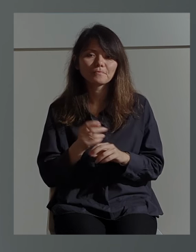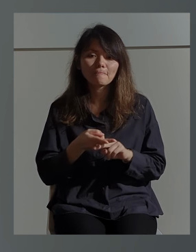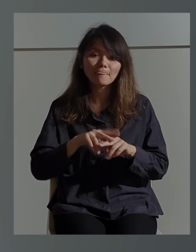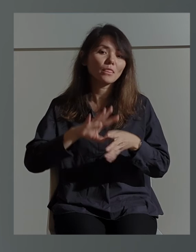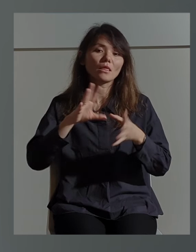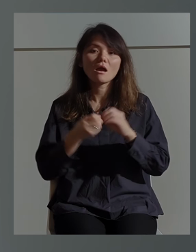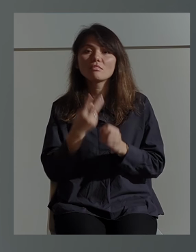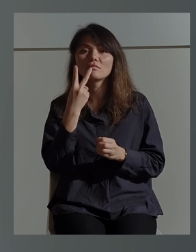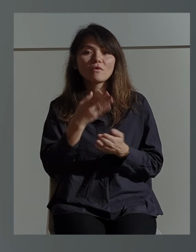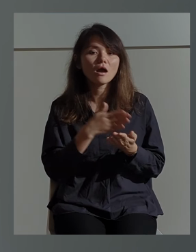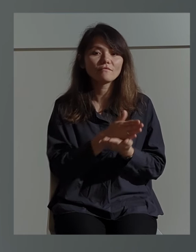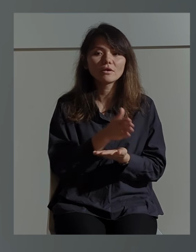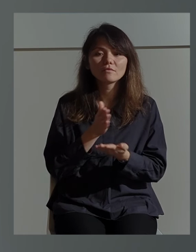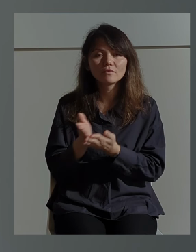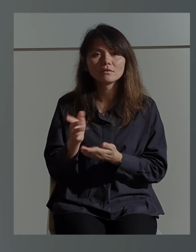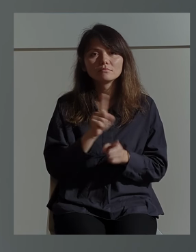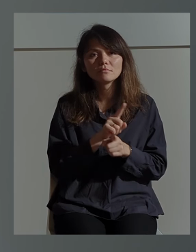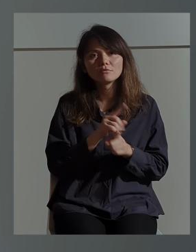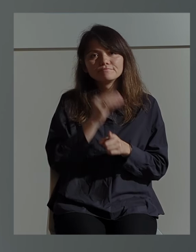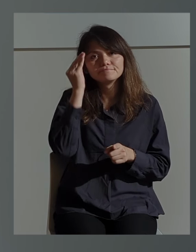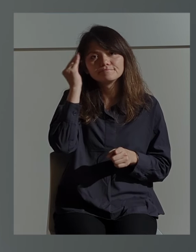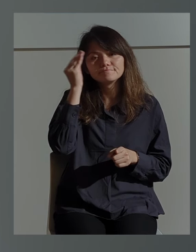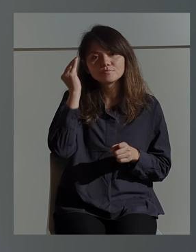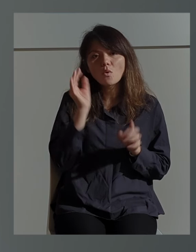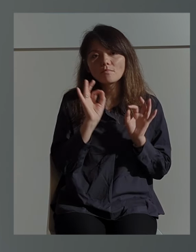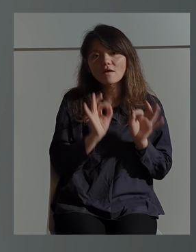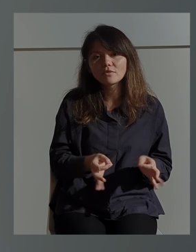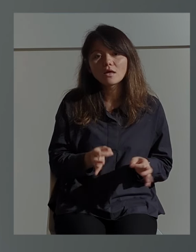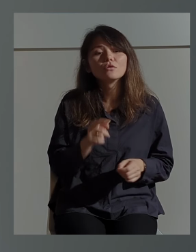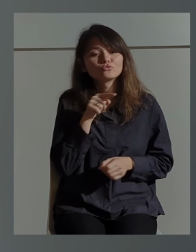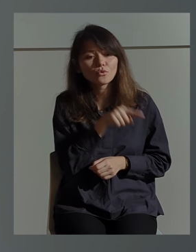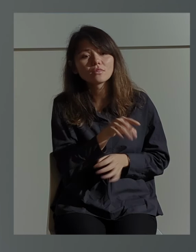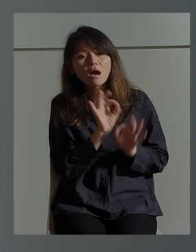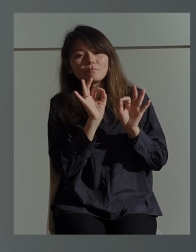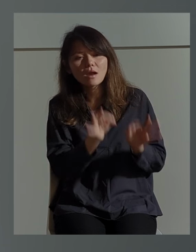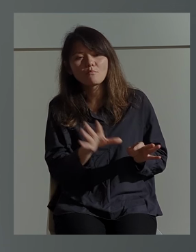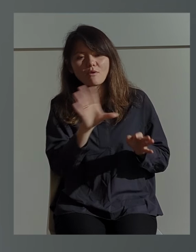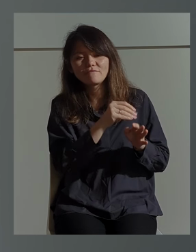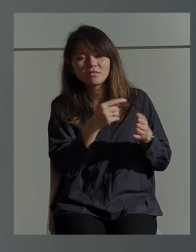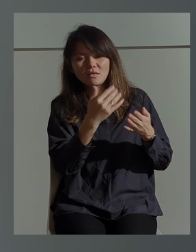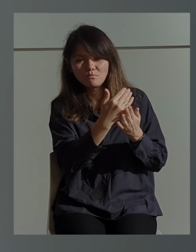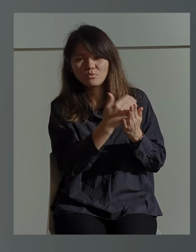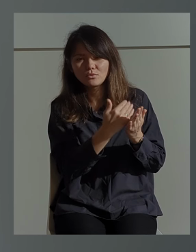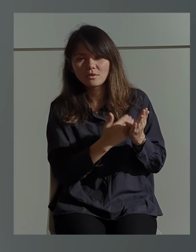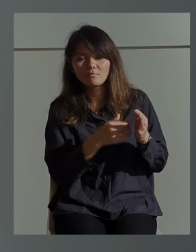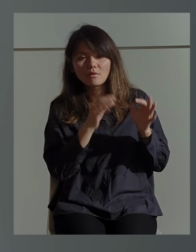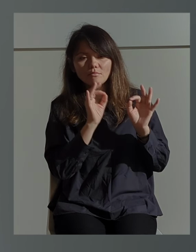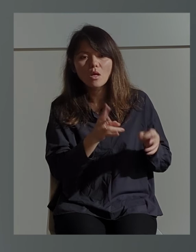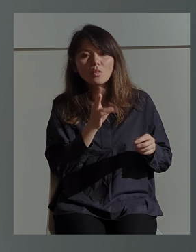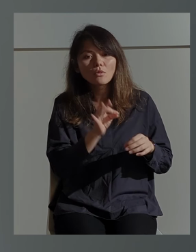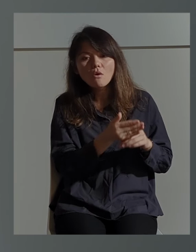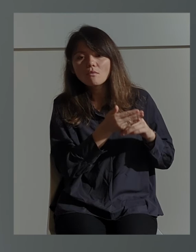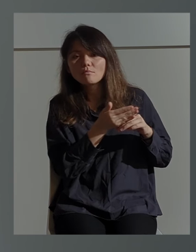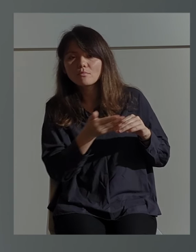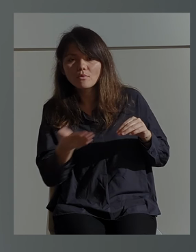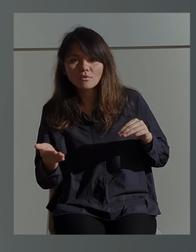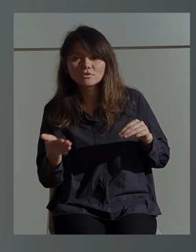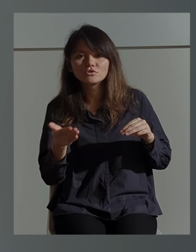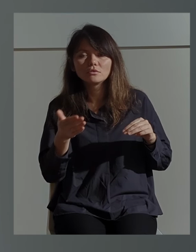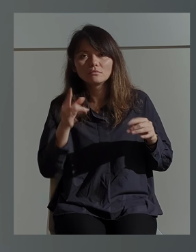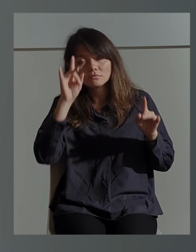остаются два варианта мнимое оправдание при котором обвиняемый оправдывается по всем пунктам обвинения Однако позже самый